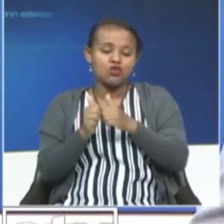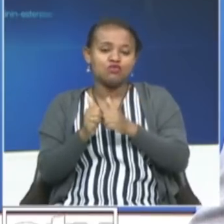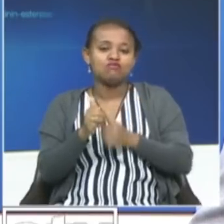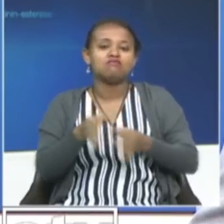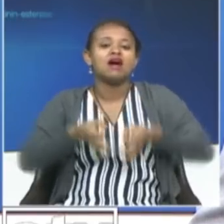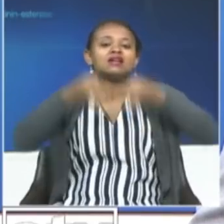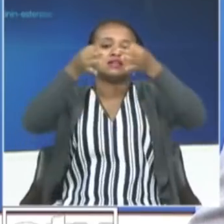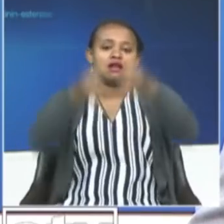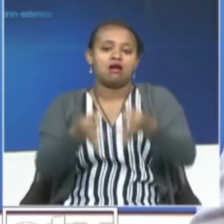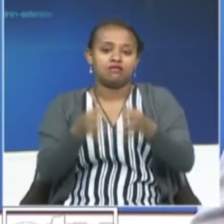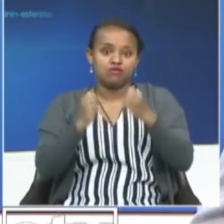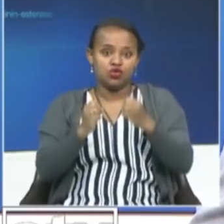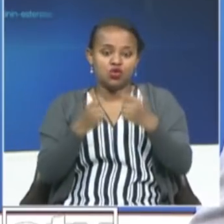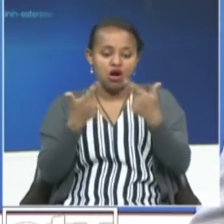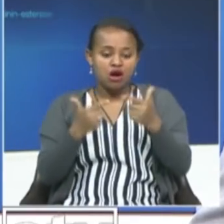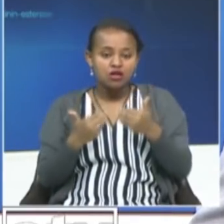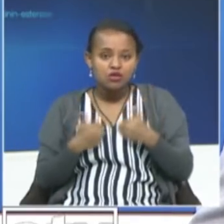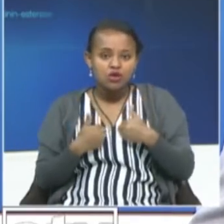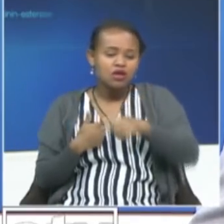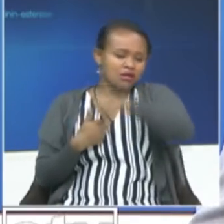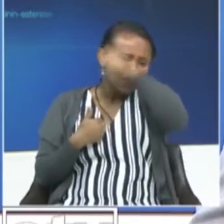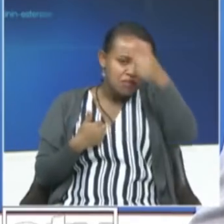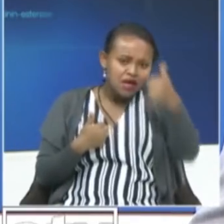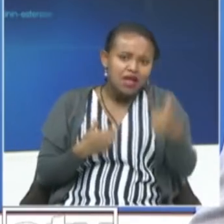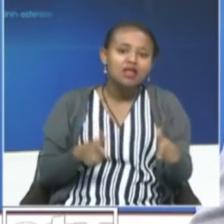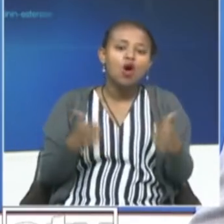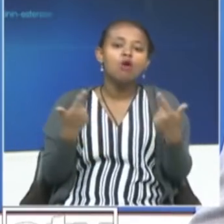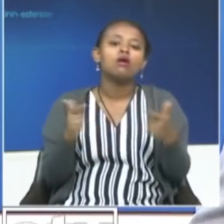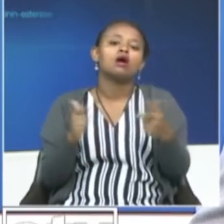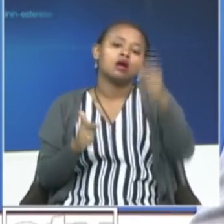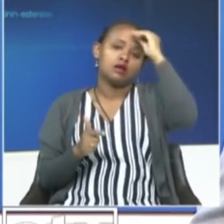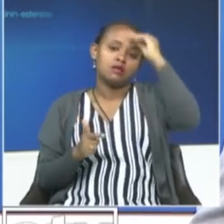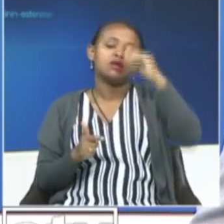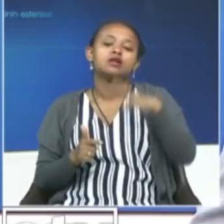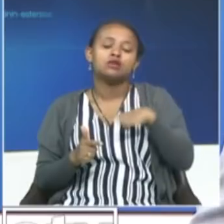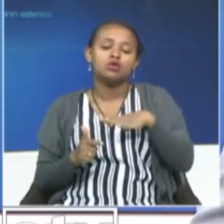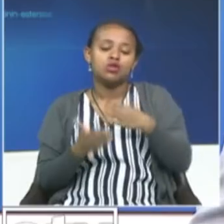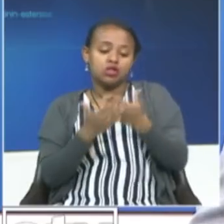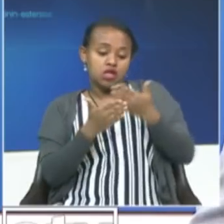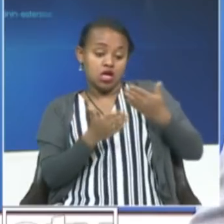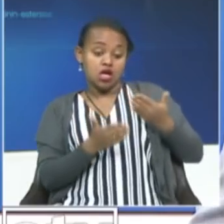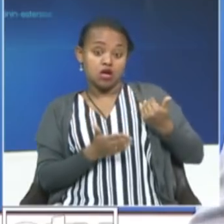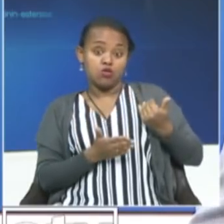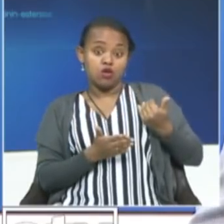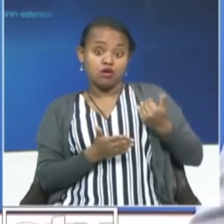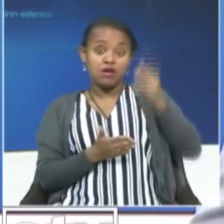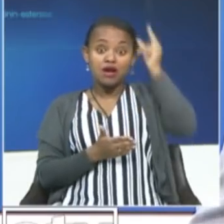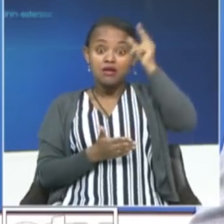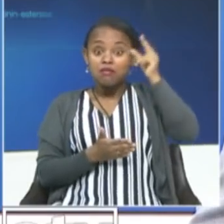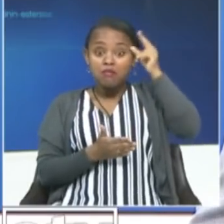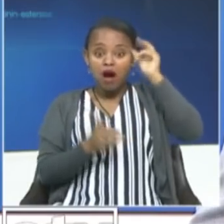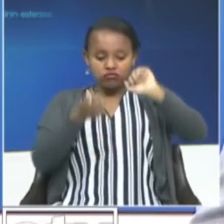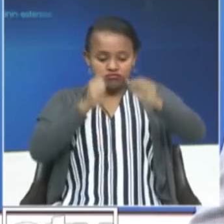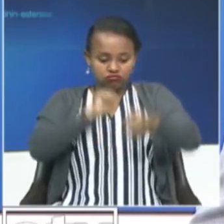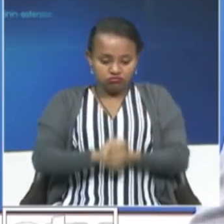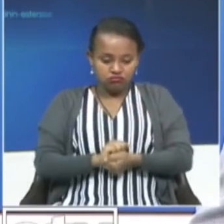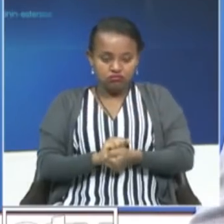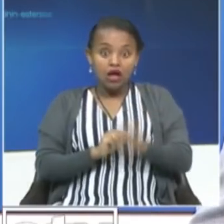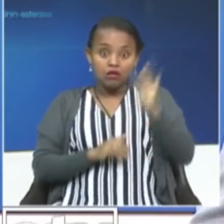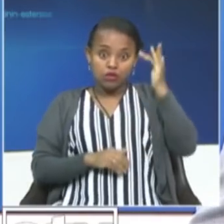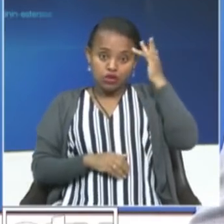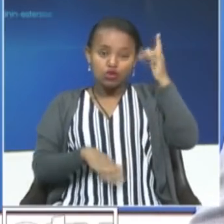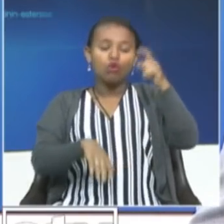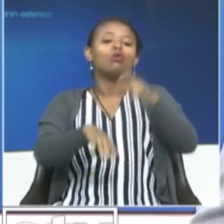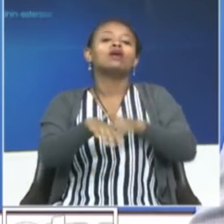የሚችሉ አጋጣሚዎች ስላሉ በየትኛውም አጋጣሚ ከሰዎች ቀድሞ የነበረን ባህል ቀይረን ለበሽታው ወቅታዊ